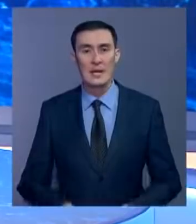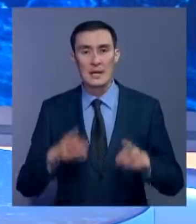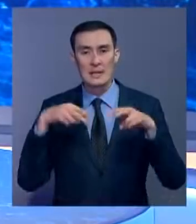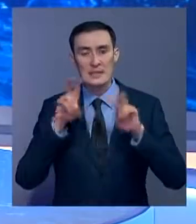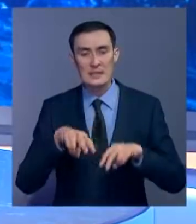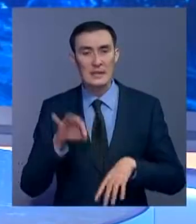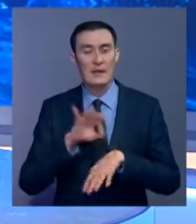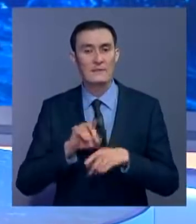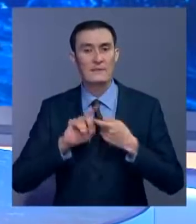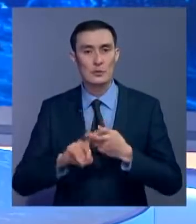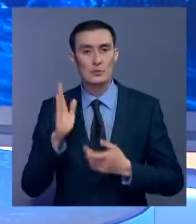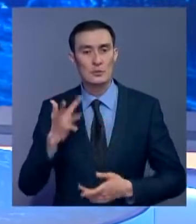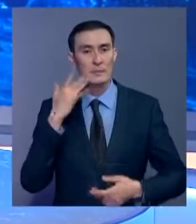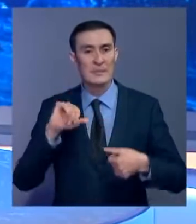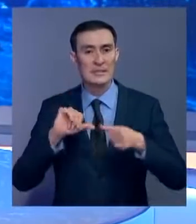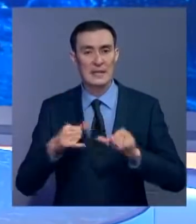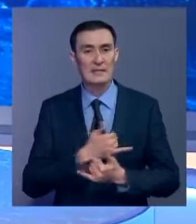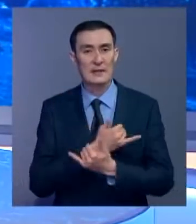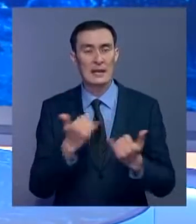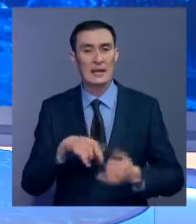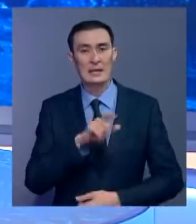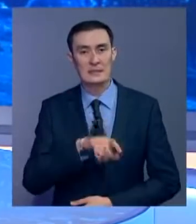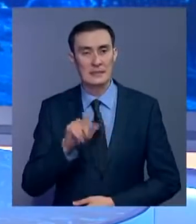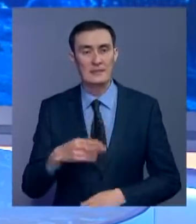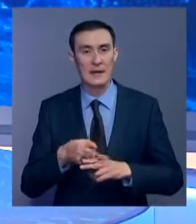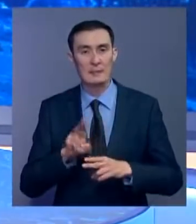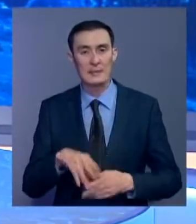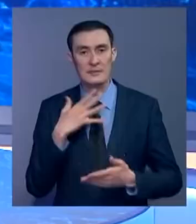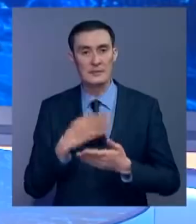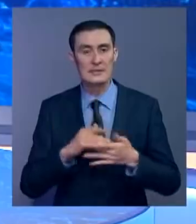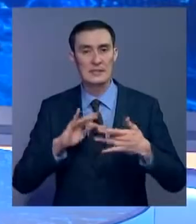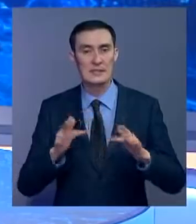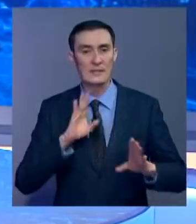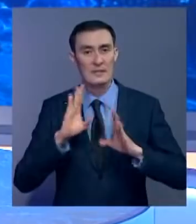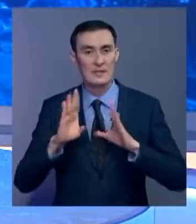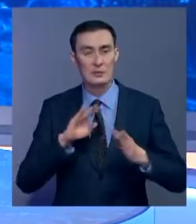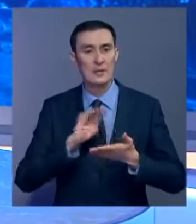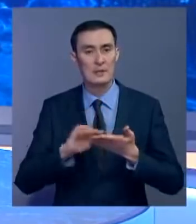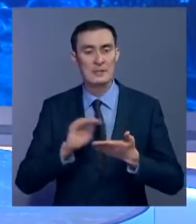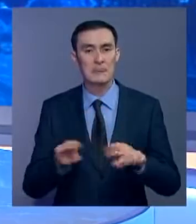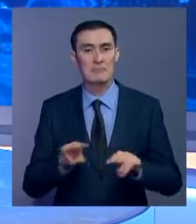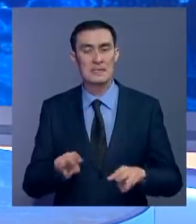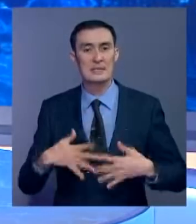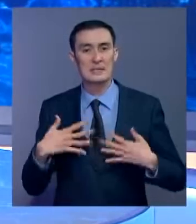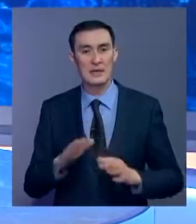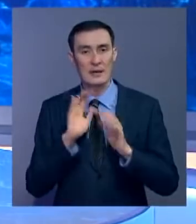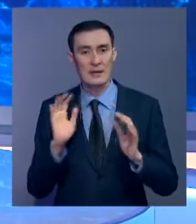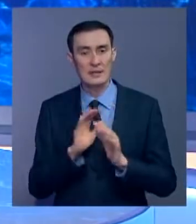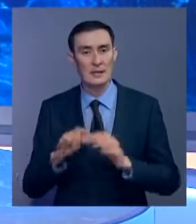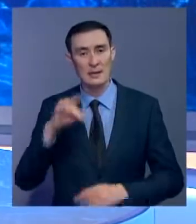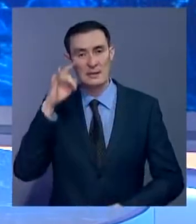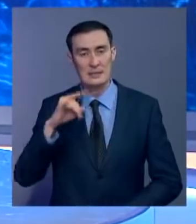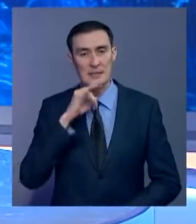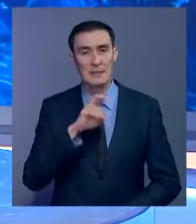Тестирование на коронавирус будет постоянным для казахстанцев. Об этом на своей странице в Фейсбуке написал министр здравоохранения